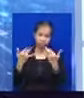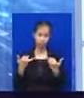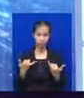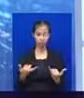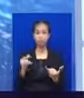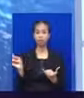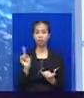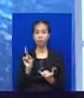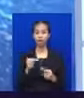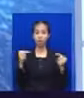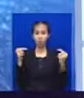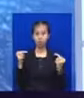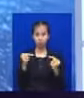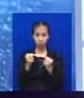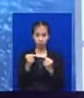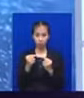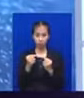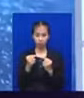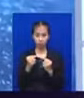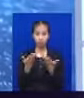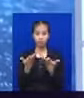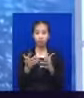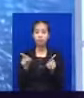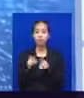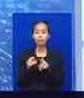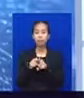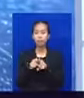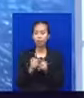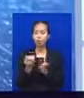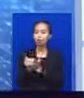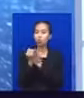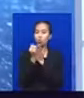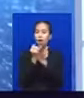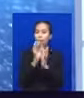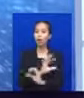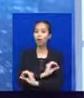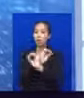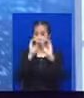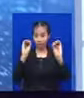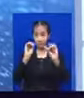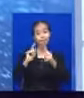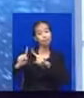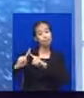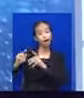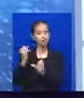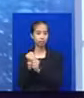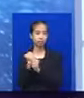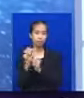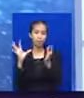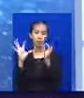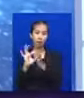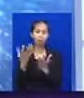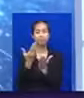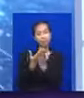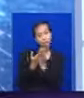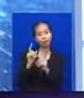นำระบบยืนยันตัวตนบนอิเล็กทรอนิกส์มาใช้นะคะเพื่อสร้างความปลอดภัยและความเชื่อมั่นในการทำธุรกรรมอิเล็กทรอ